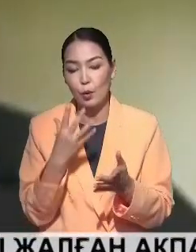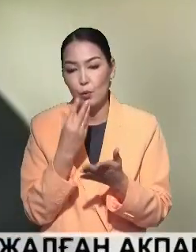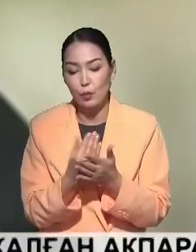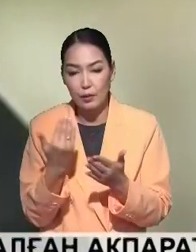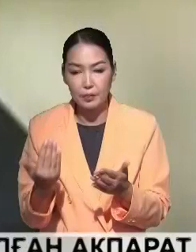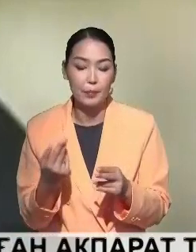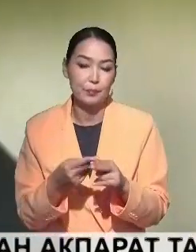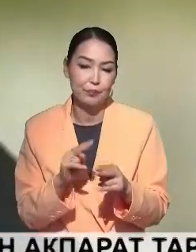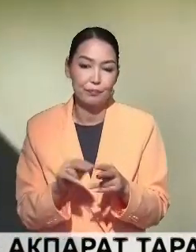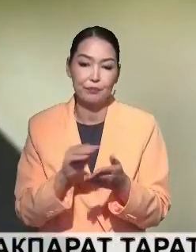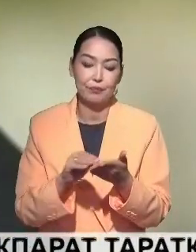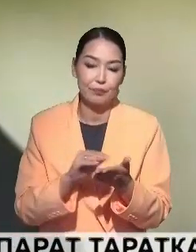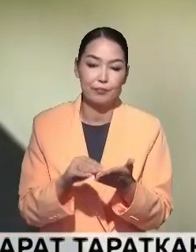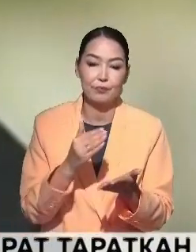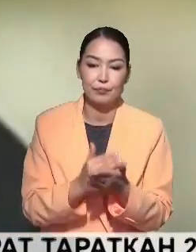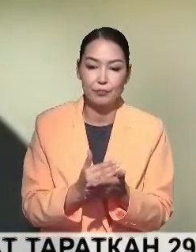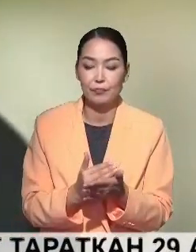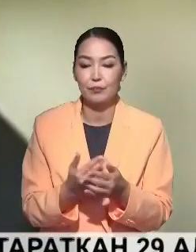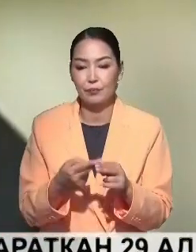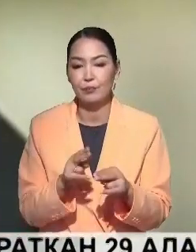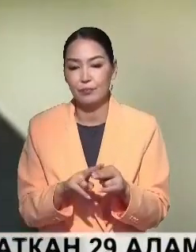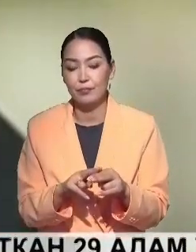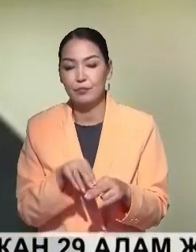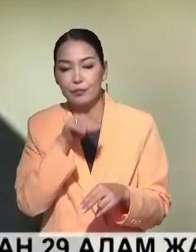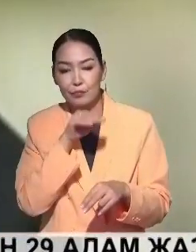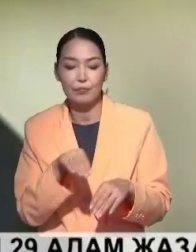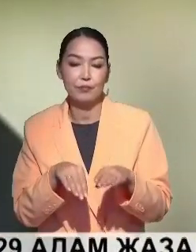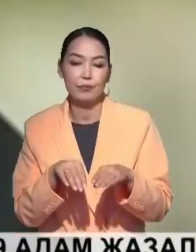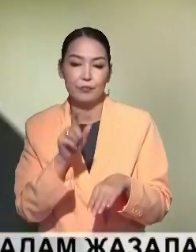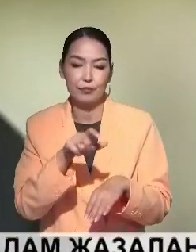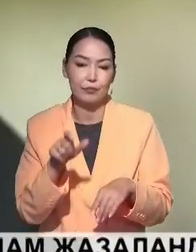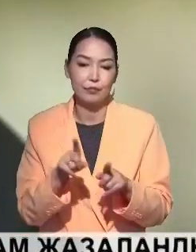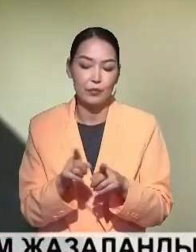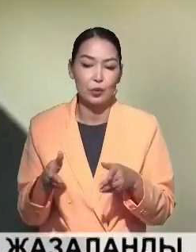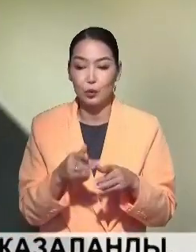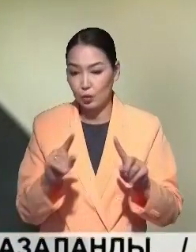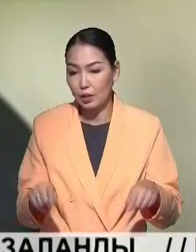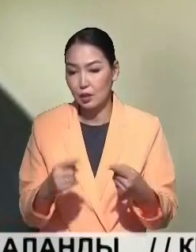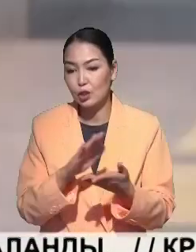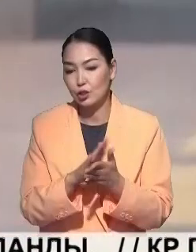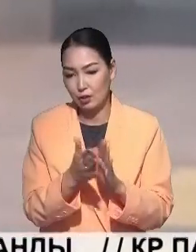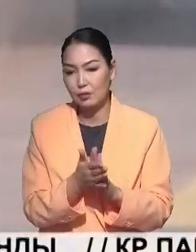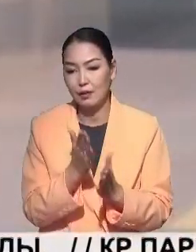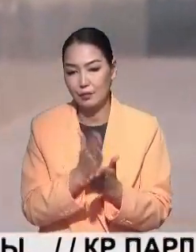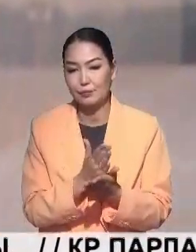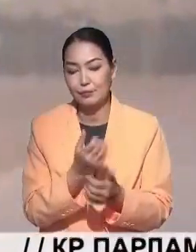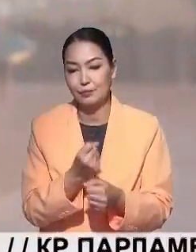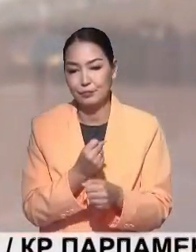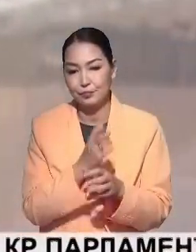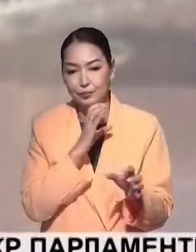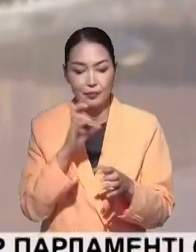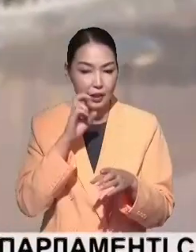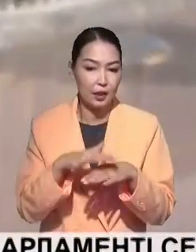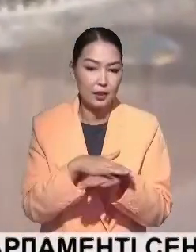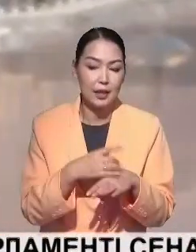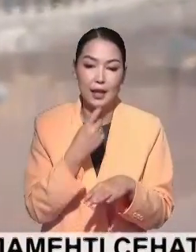бар. Сол екеуінің арасын жалға жіберетін бір жолдар қалыптасса, жағдай жақсарар еді. Елімізде мемлекеттік